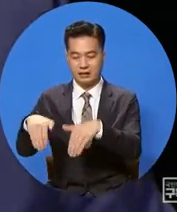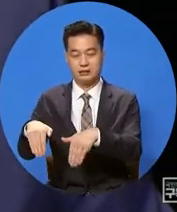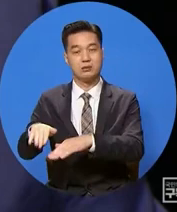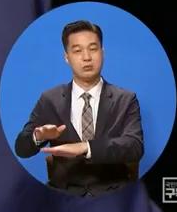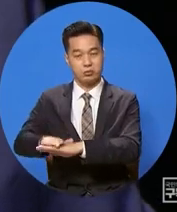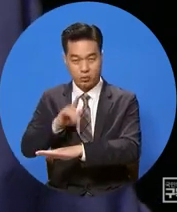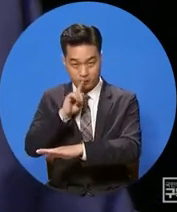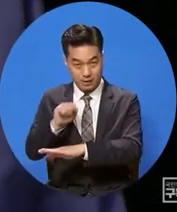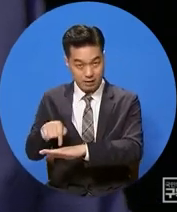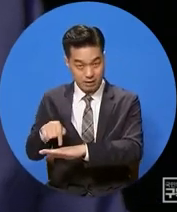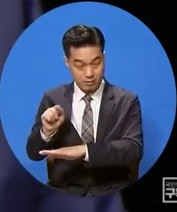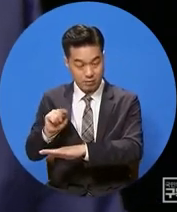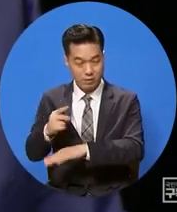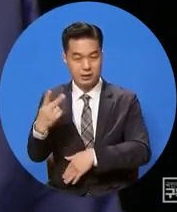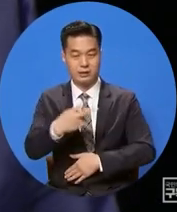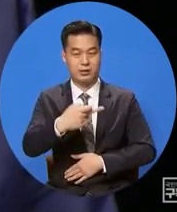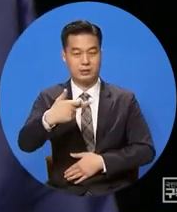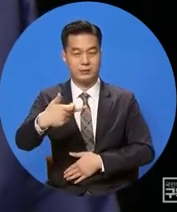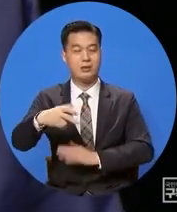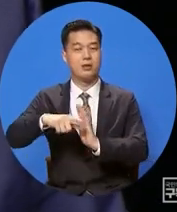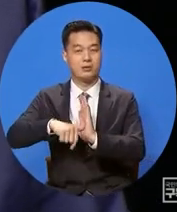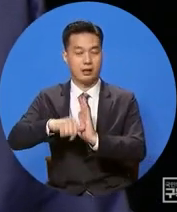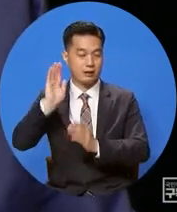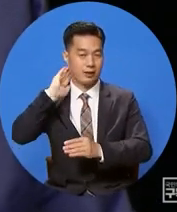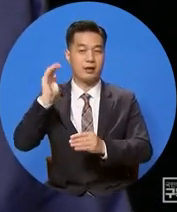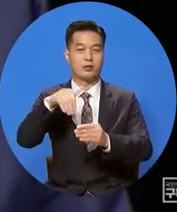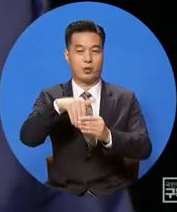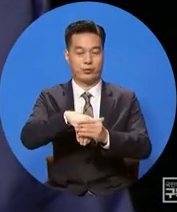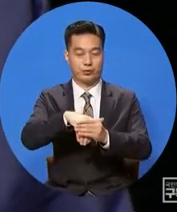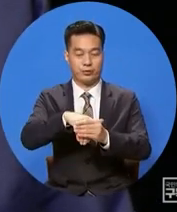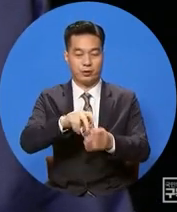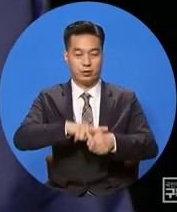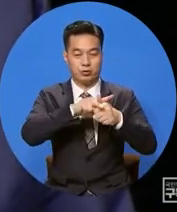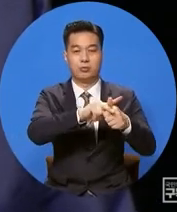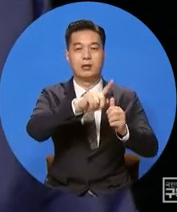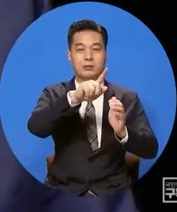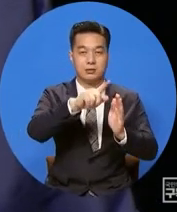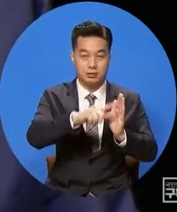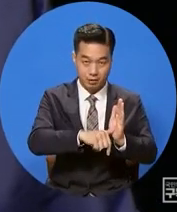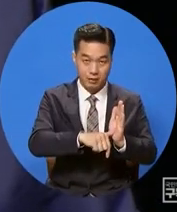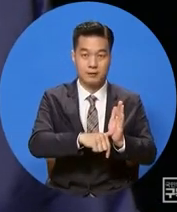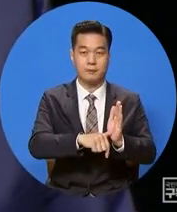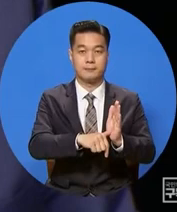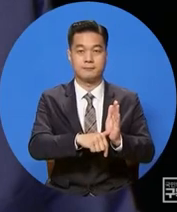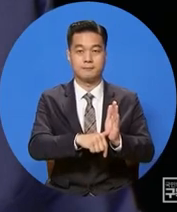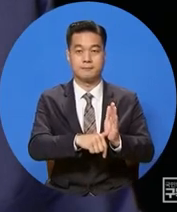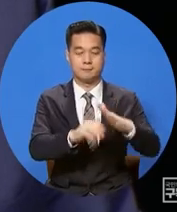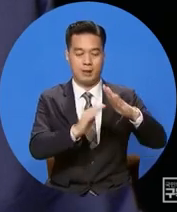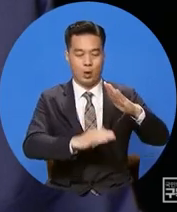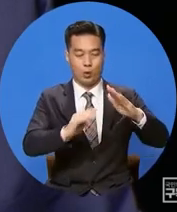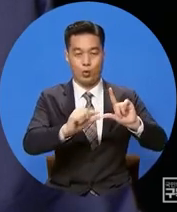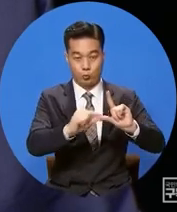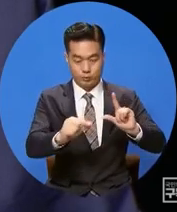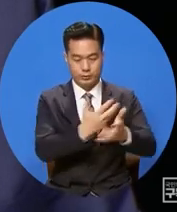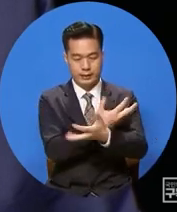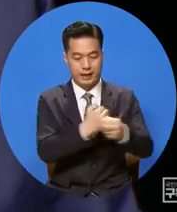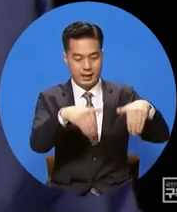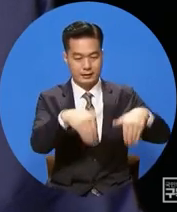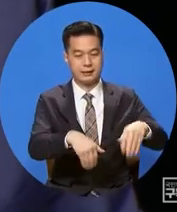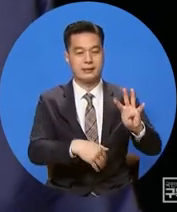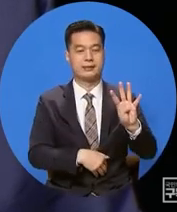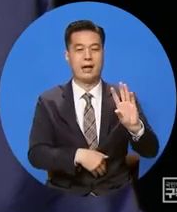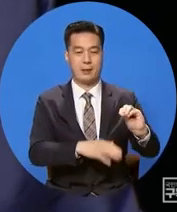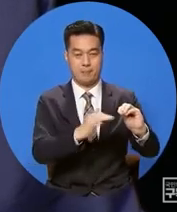보면은 이제 2017년에 그 대선에 나오셨을 때는 공공부문 비정규직 4만